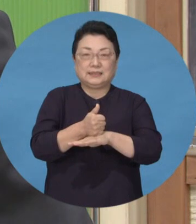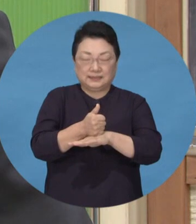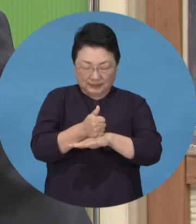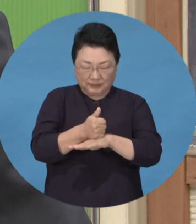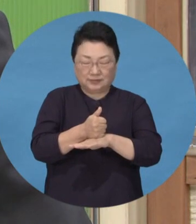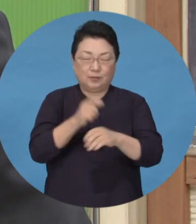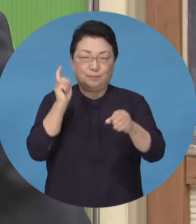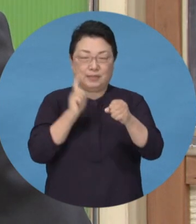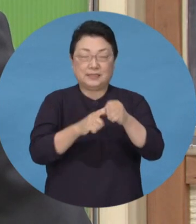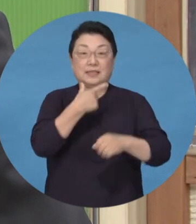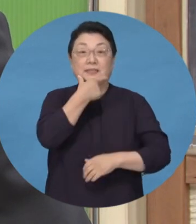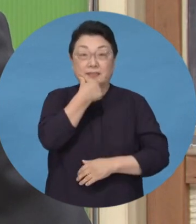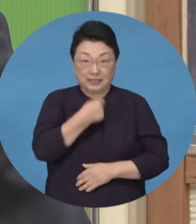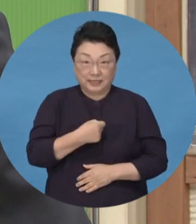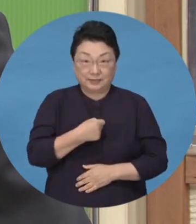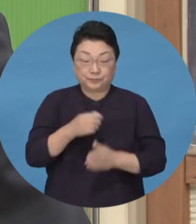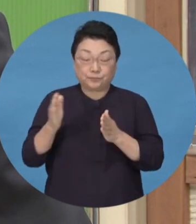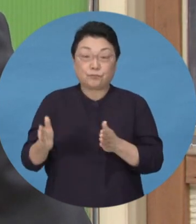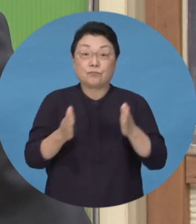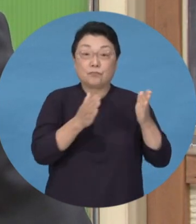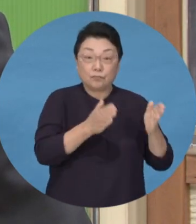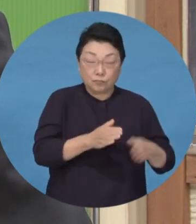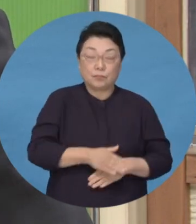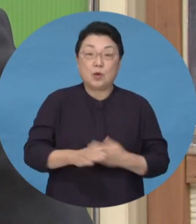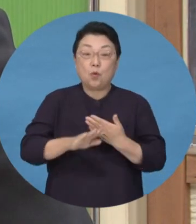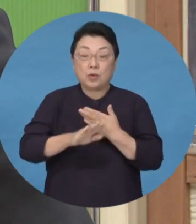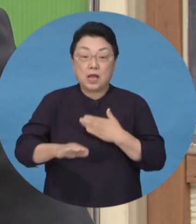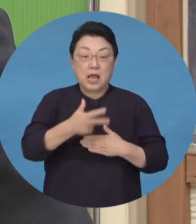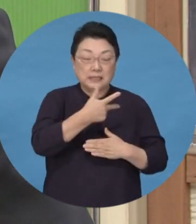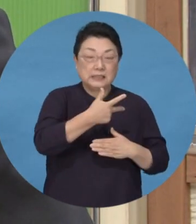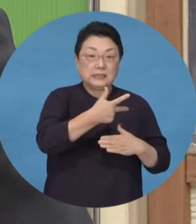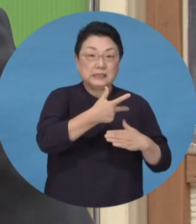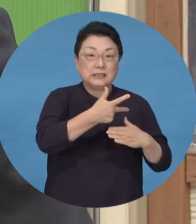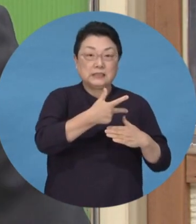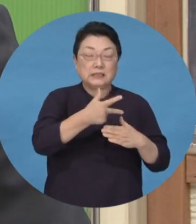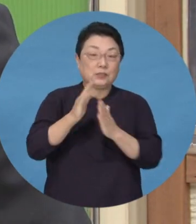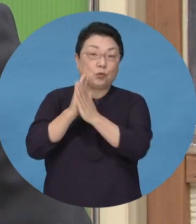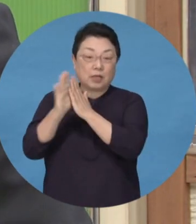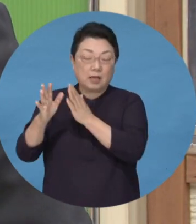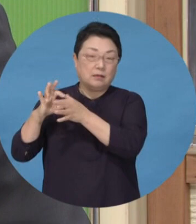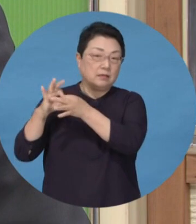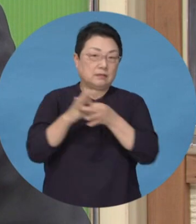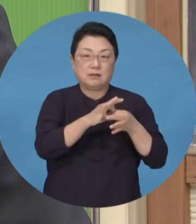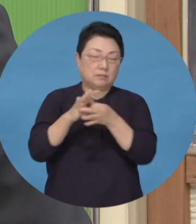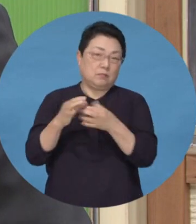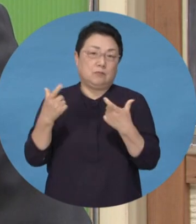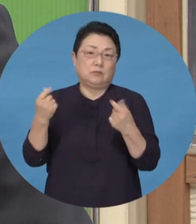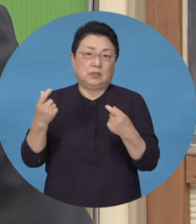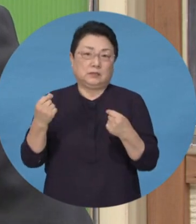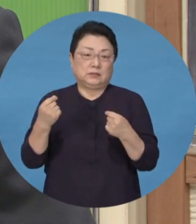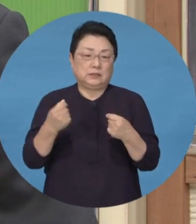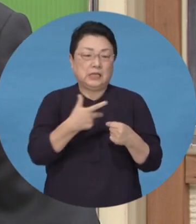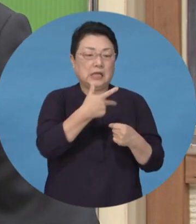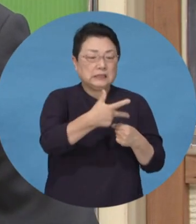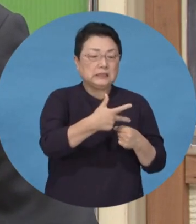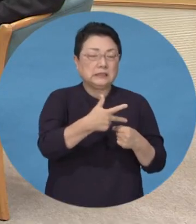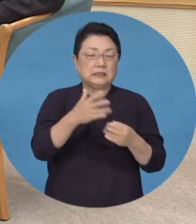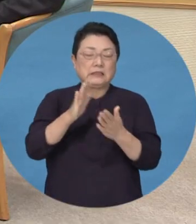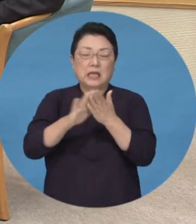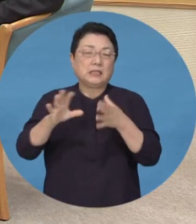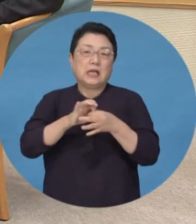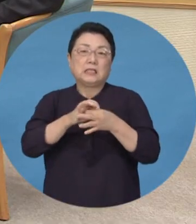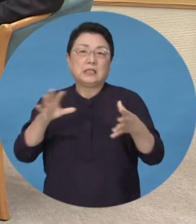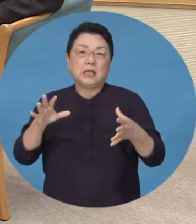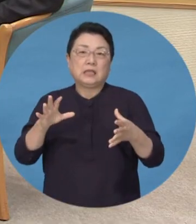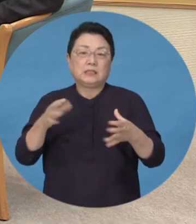思っていますその関係は合わせて市町村に対してもこれはあの子の話だから県は関係ないよって